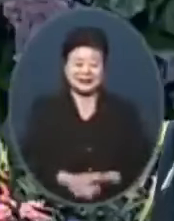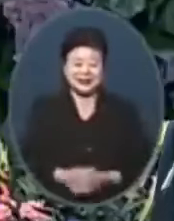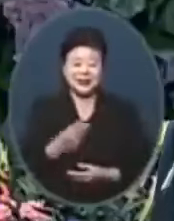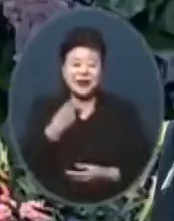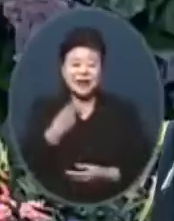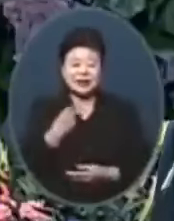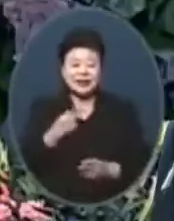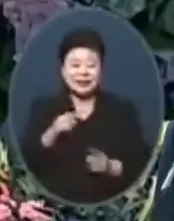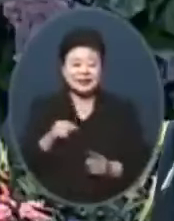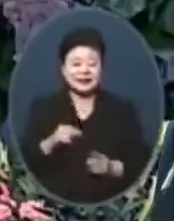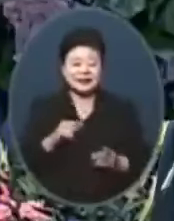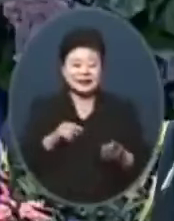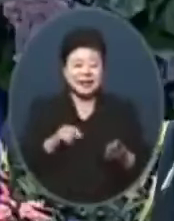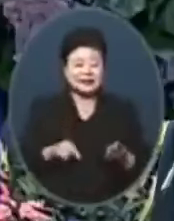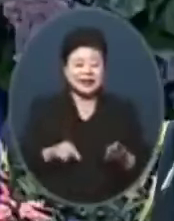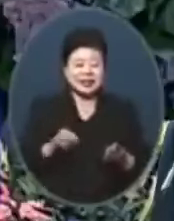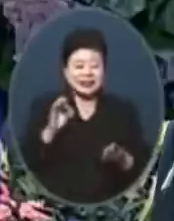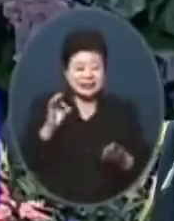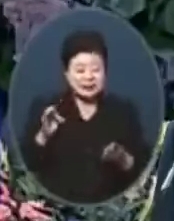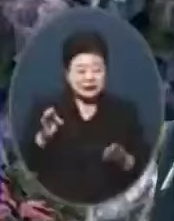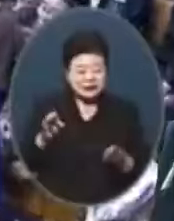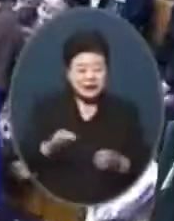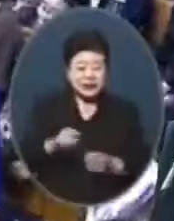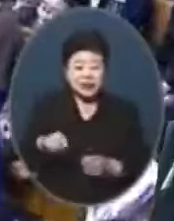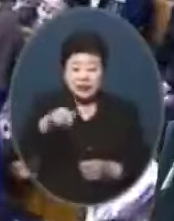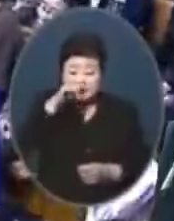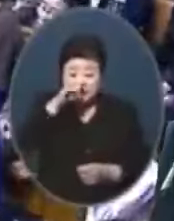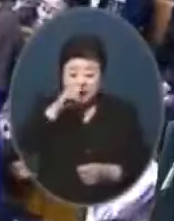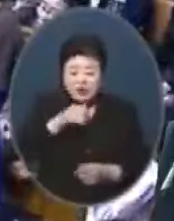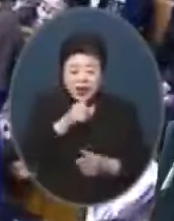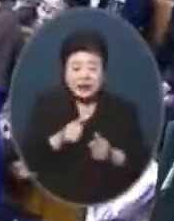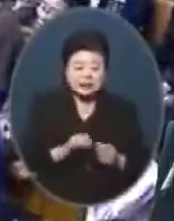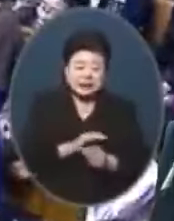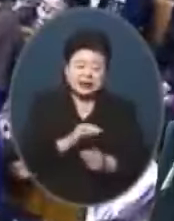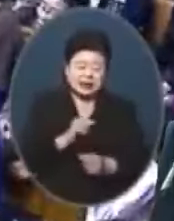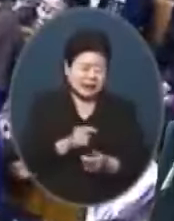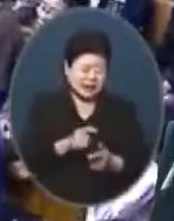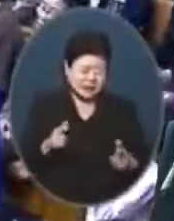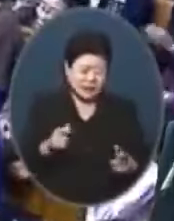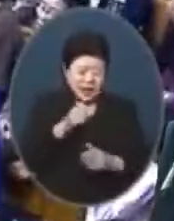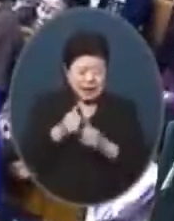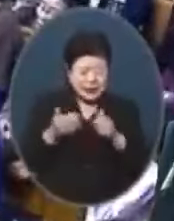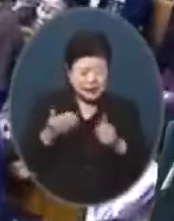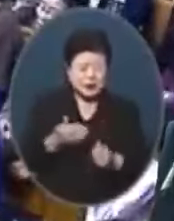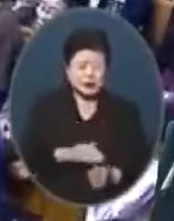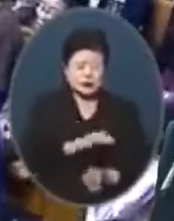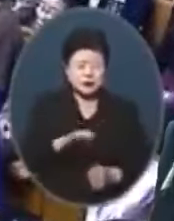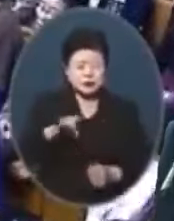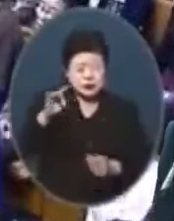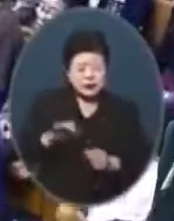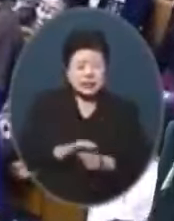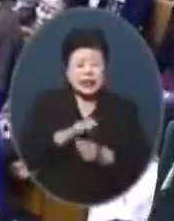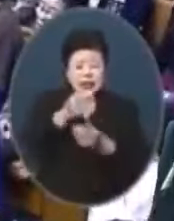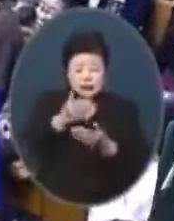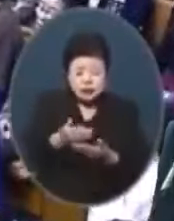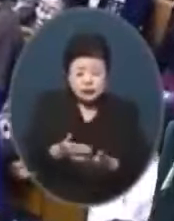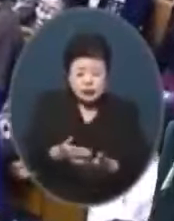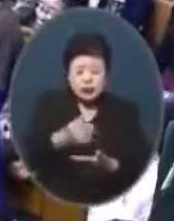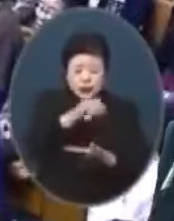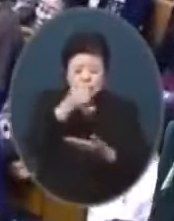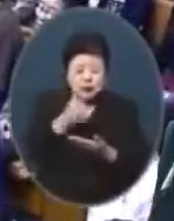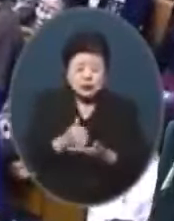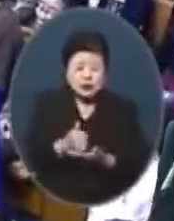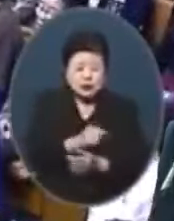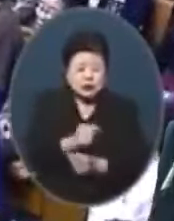요한일서 4장 10절 11절에 사랑은 여기 있으니 우리가 하나님을 사랑한 것이 아니요 하나님이 우리를 사랑하시고 우리 죄를